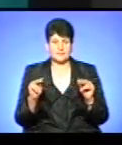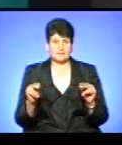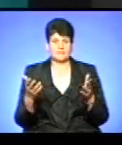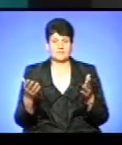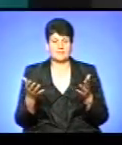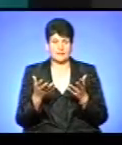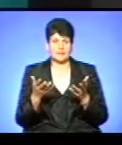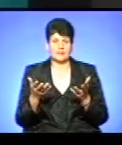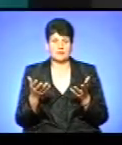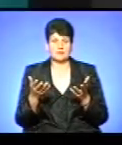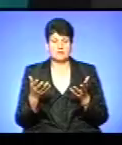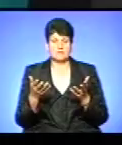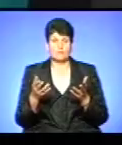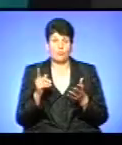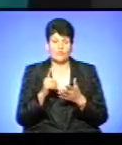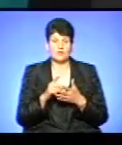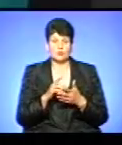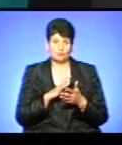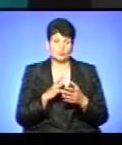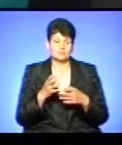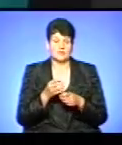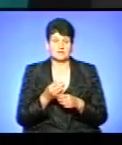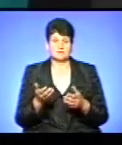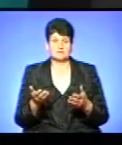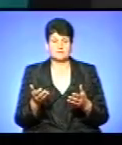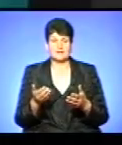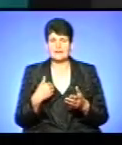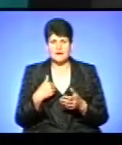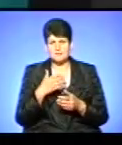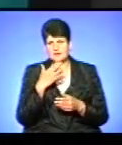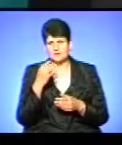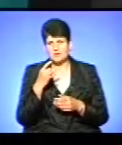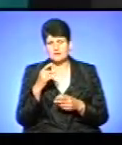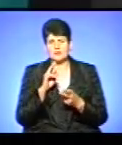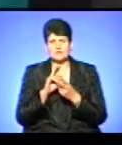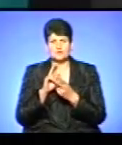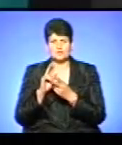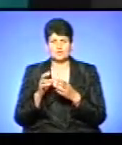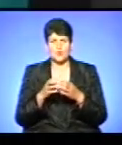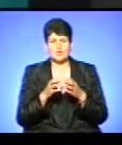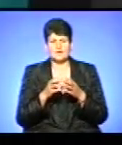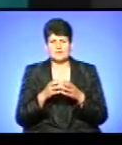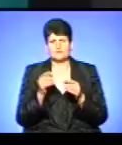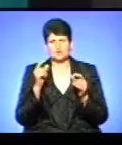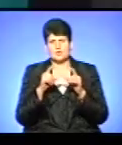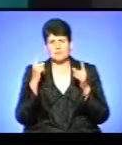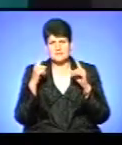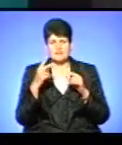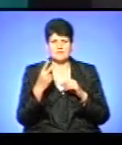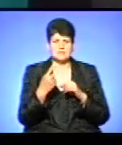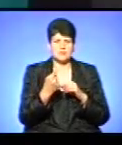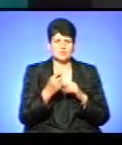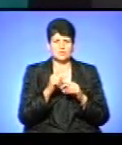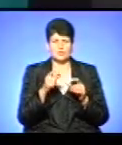кількість вчителів повинна була зменшитися. Я неодноразово на зустрічах з колективами і школи мистецтв, і